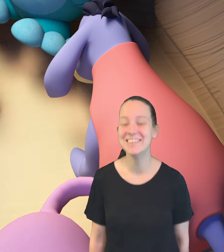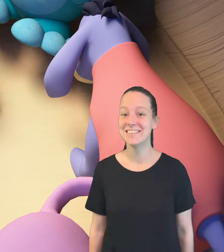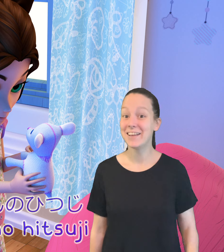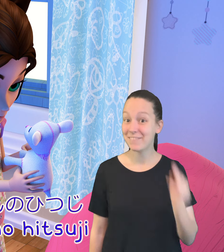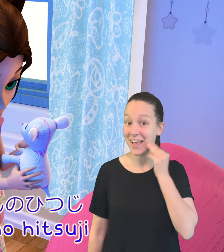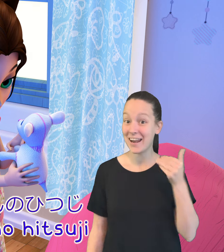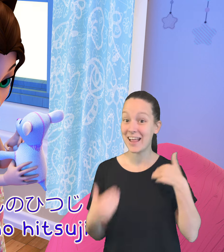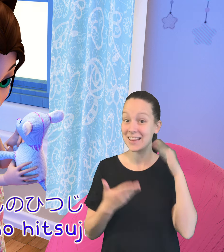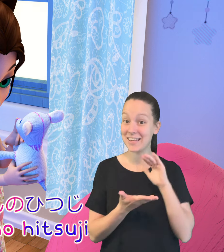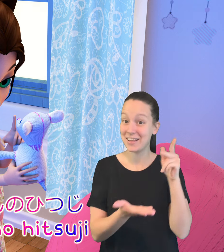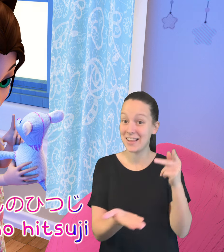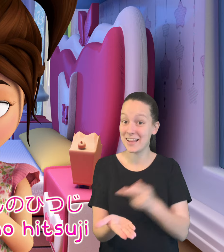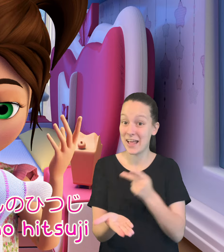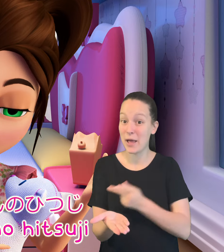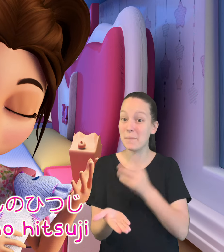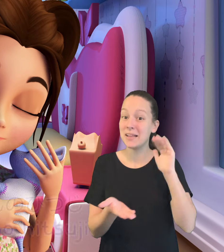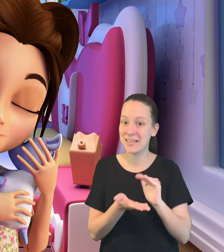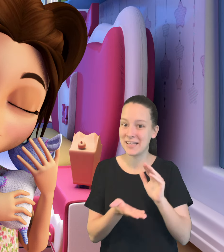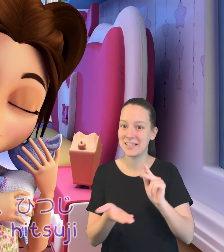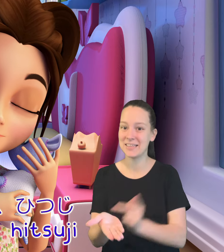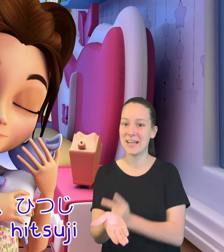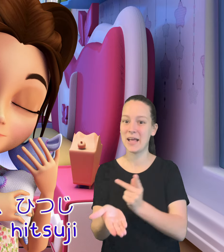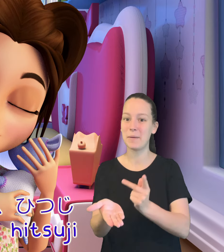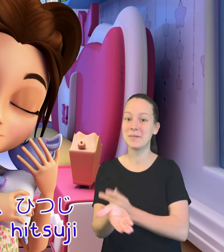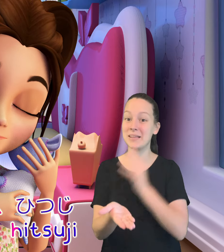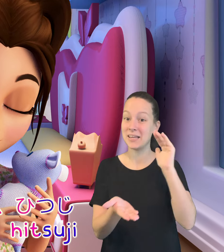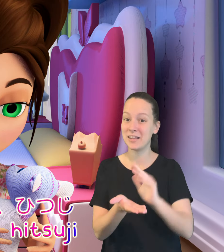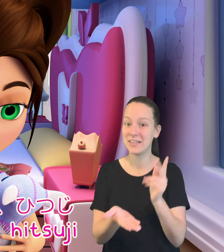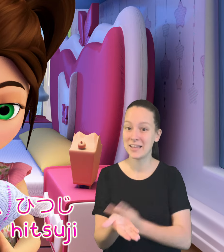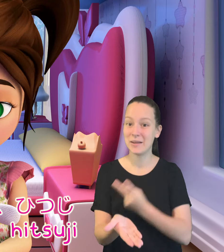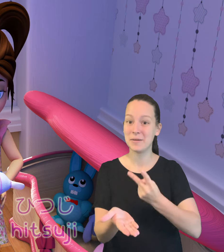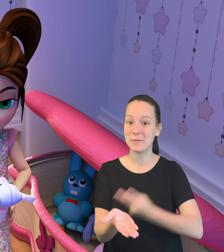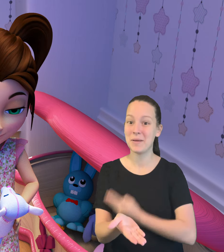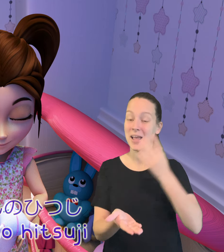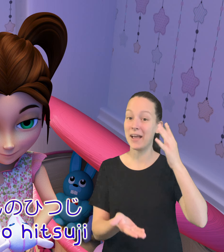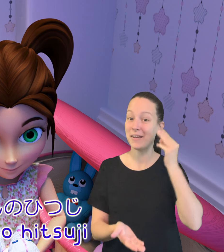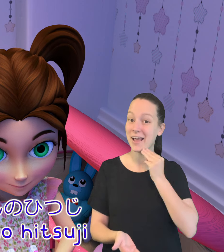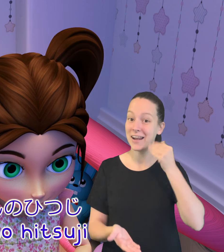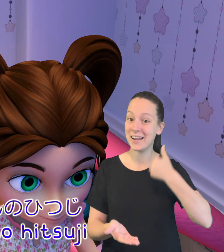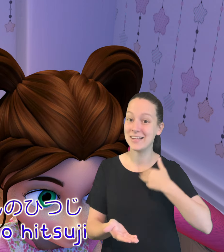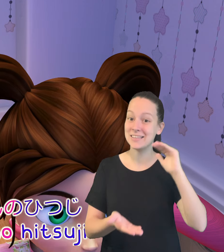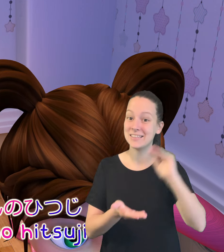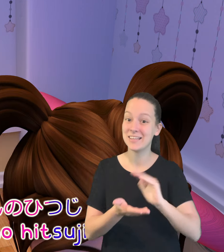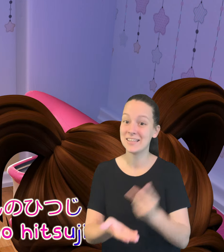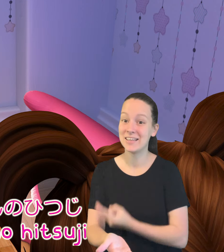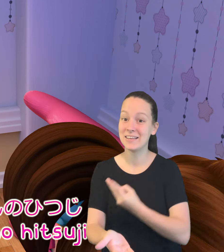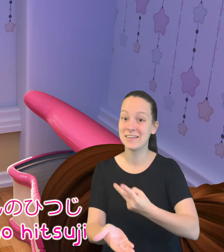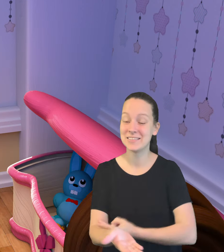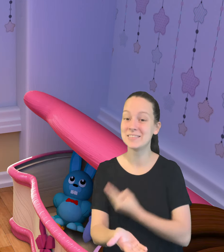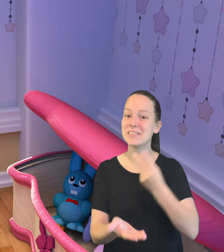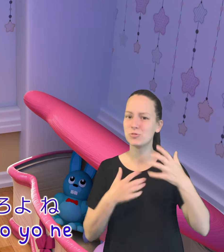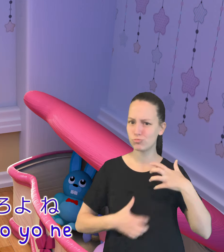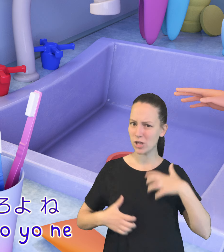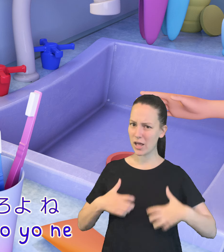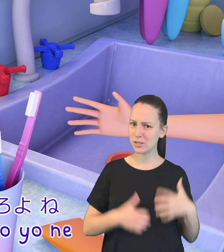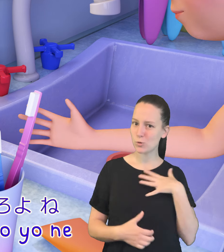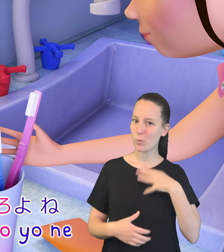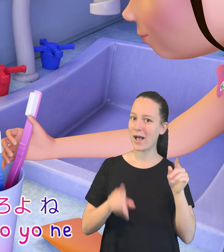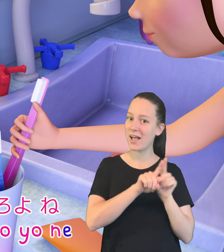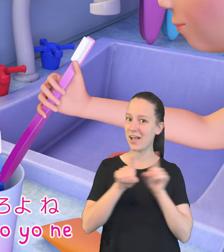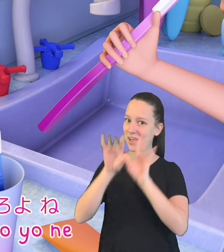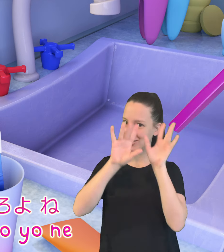羊メリーさんの羊羊羊メリーさんの羊